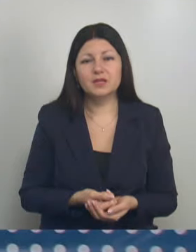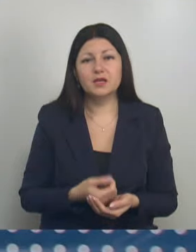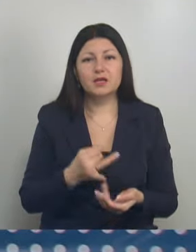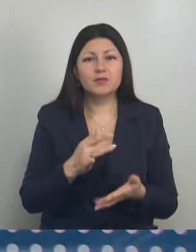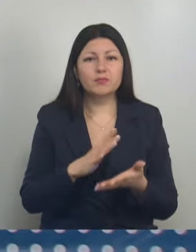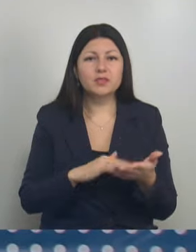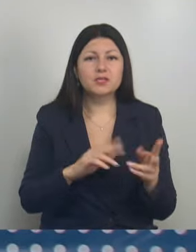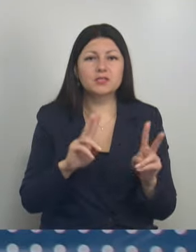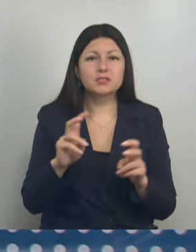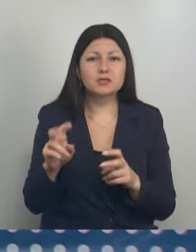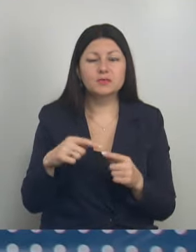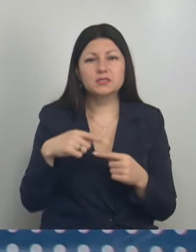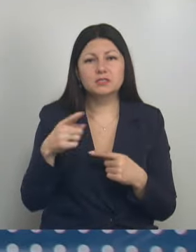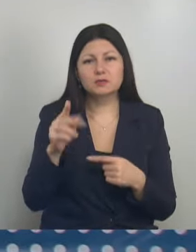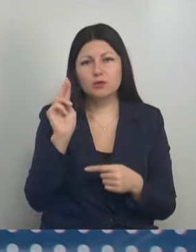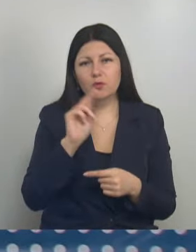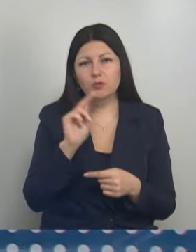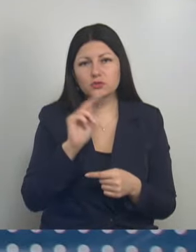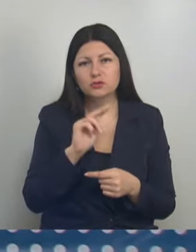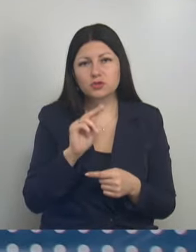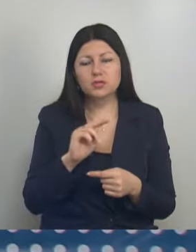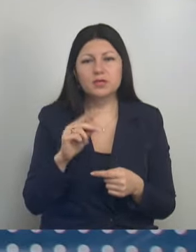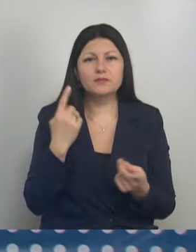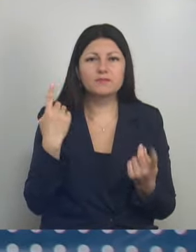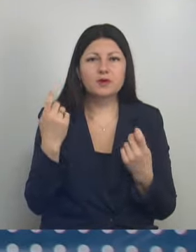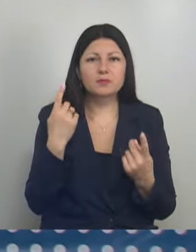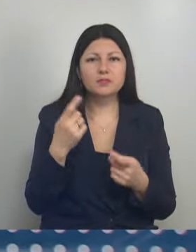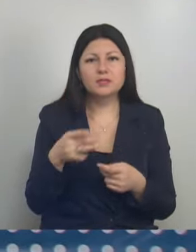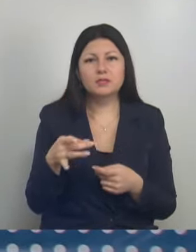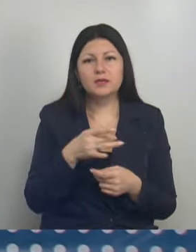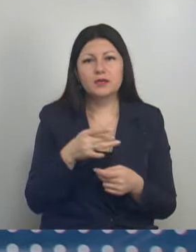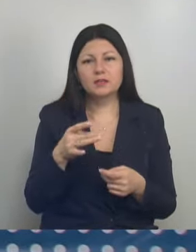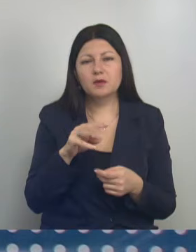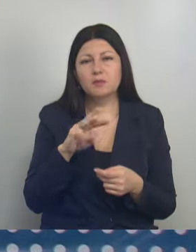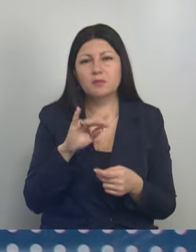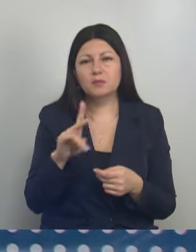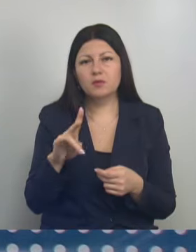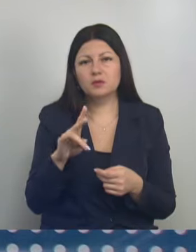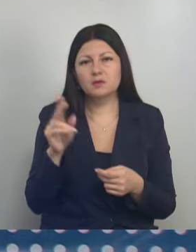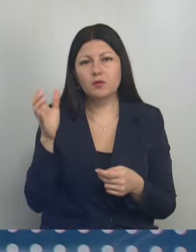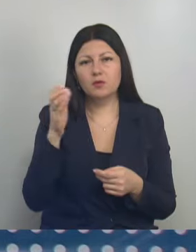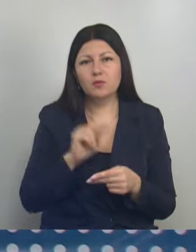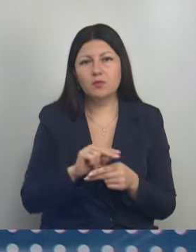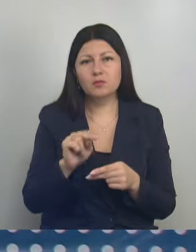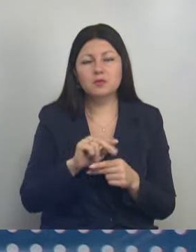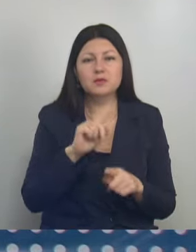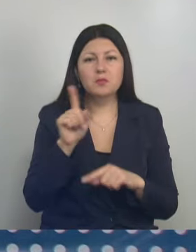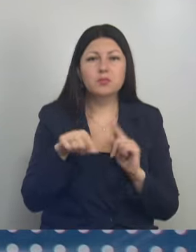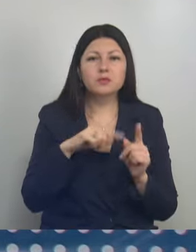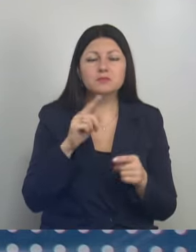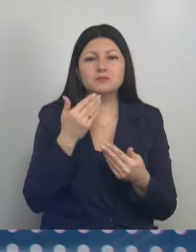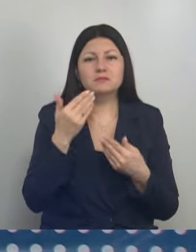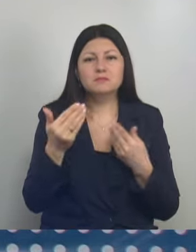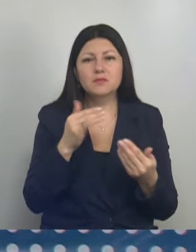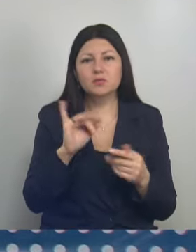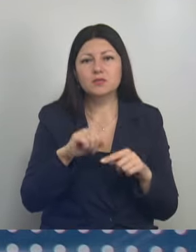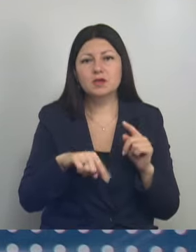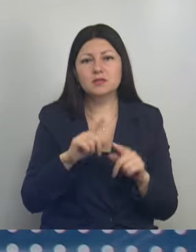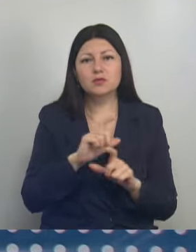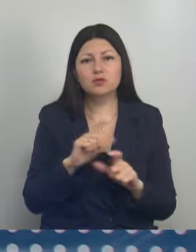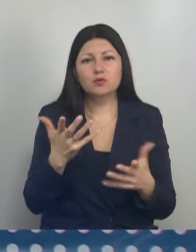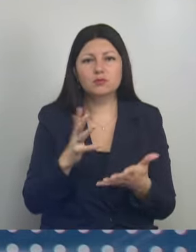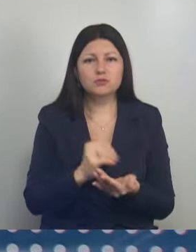И в продолжении темы дистанционного обучения. Информация регионального Минобра с данными соцопроса среди родителей и школьников, которые